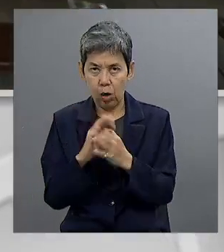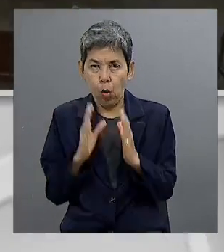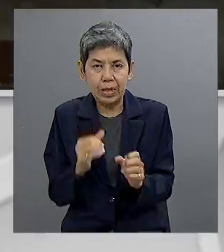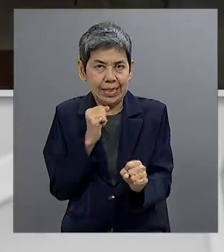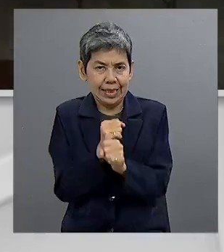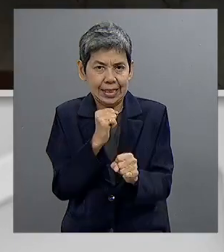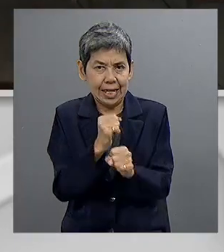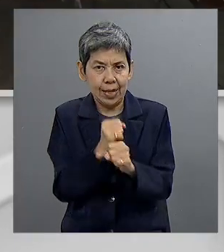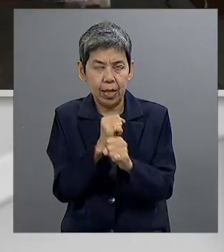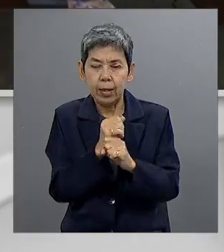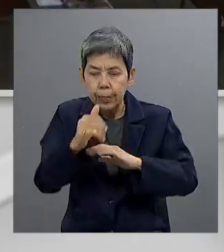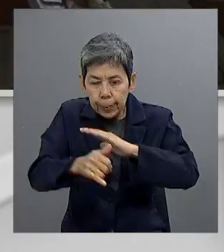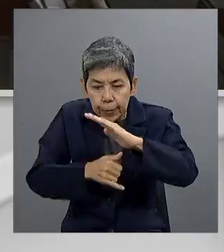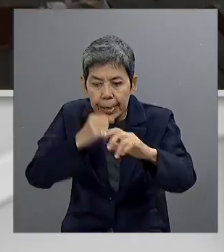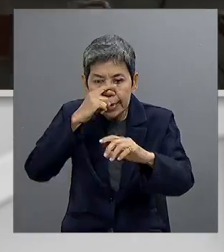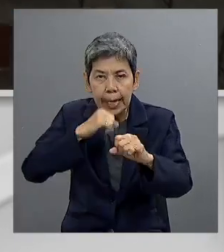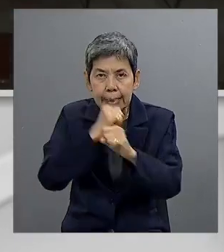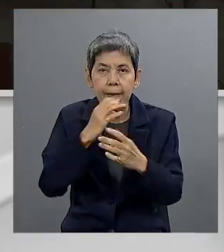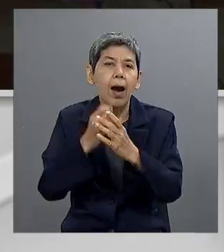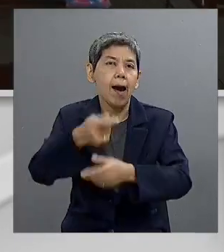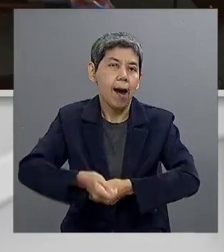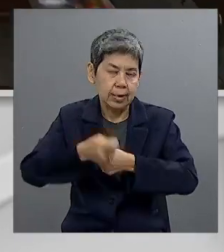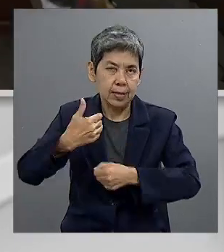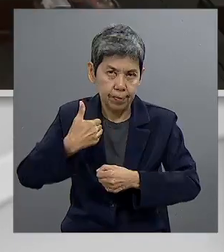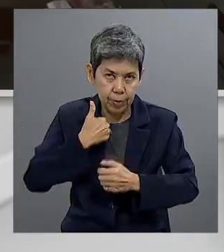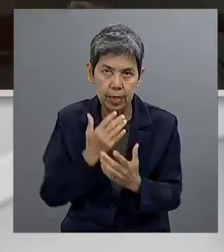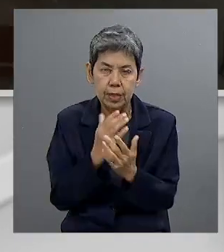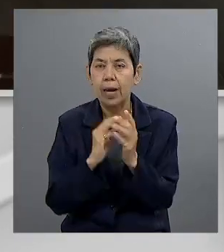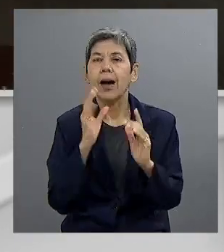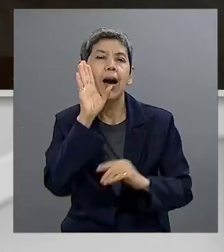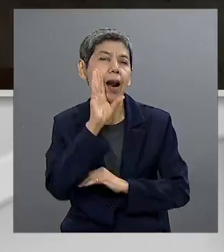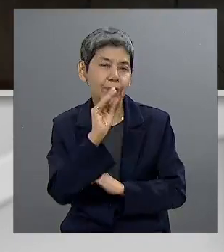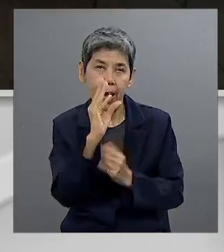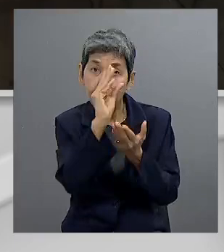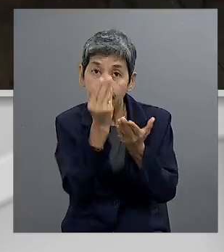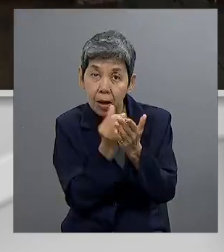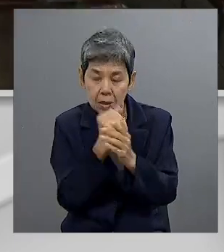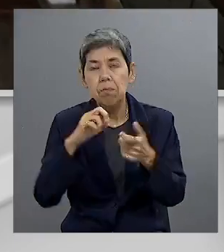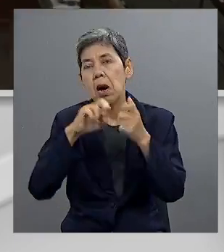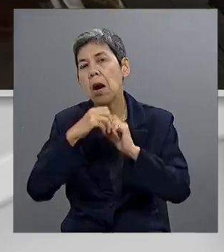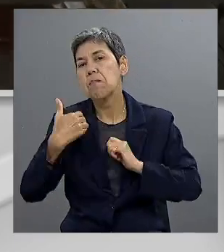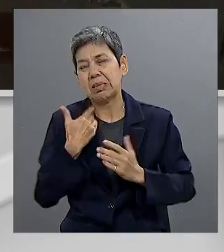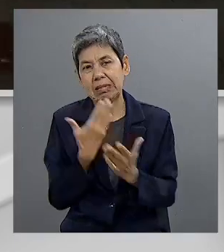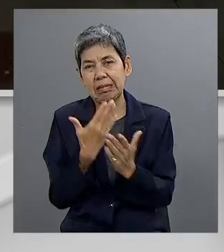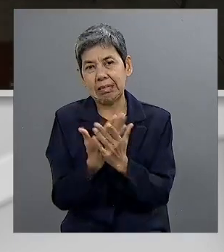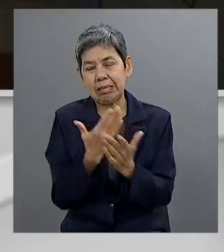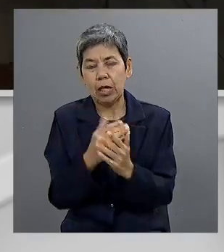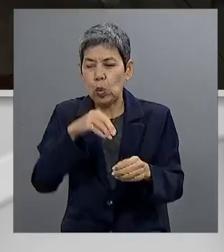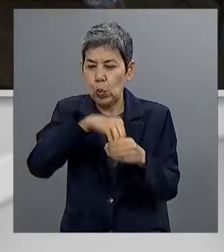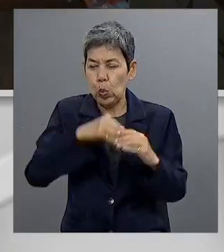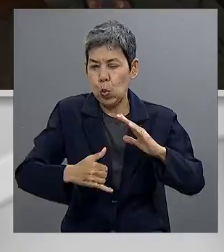ข้ามแดนเข้ามาในธุรกิจเกษตรค่ะอย่างเช่นการเก็บลำไยแต่ก็เป็นปัญหาเพราะว่าค่าใช้จ่ายในการกักตัว